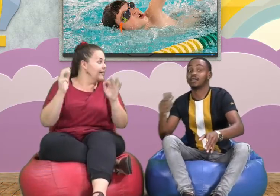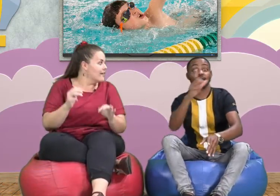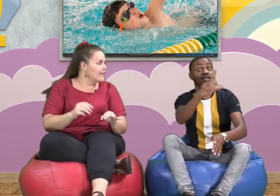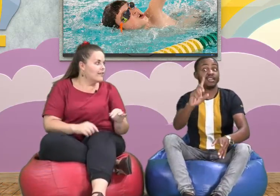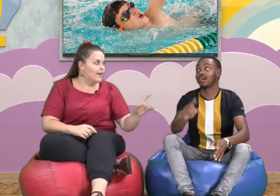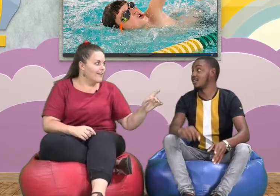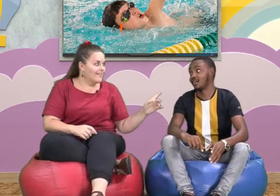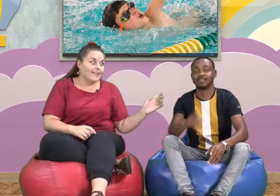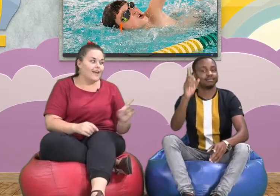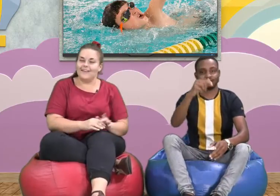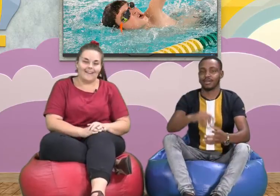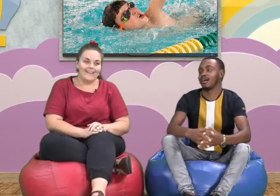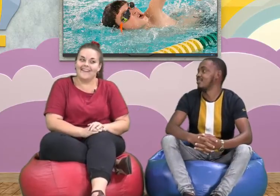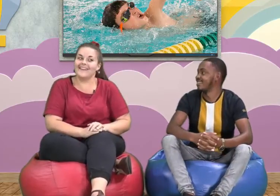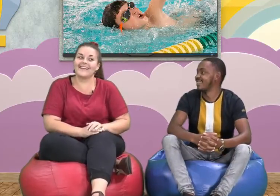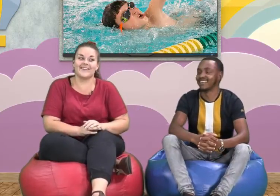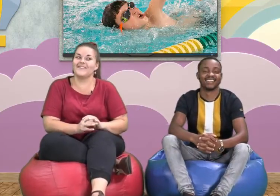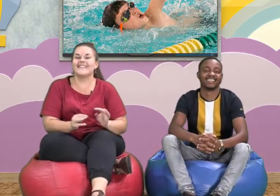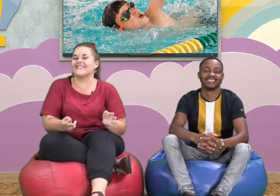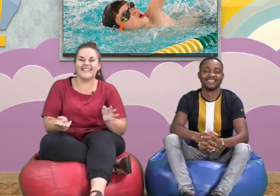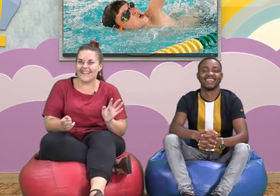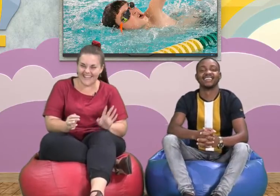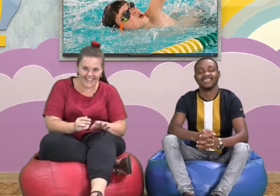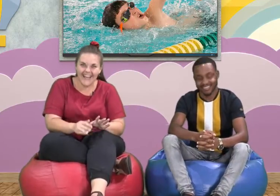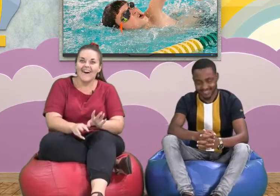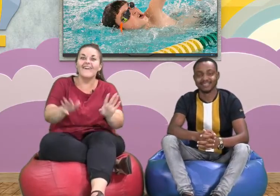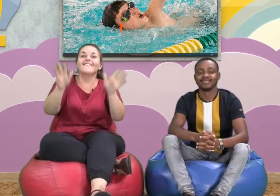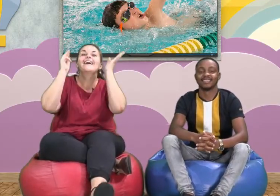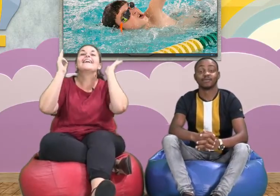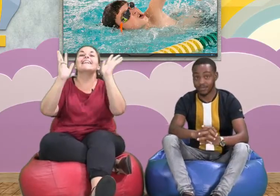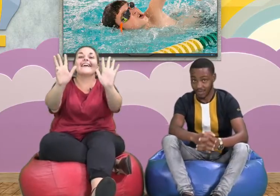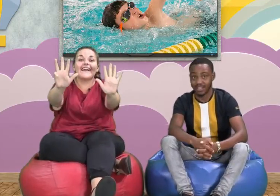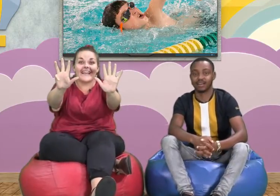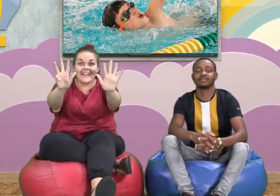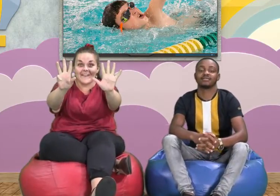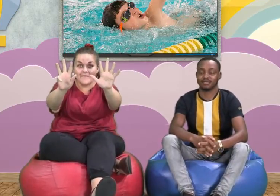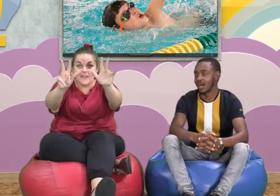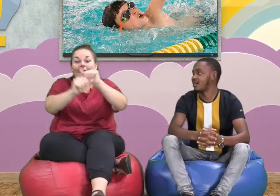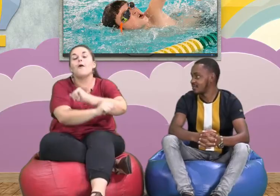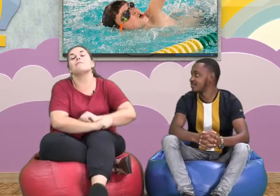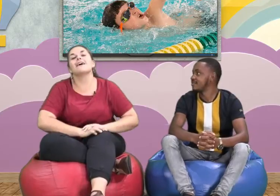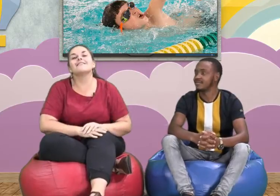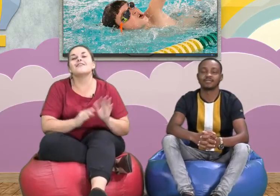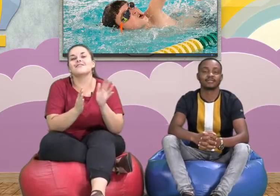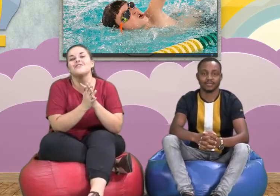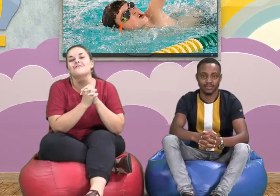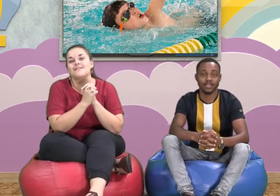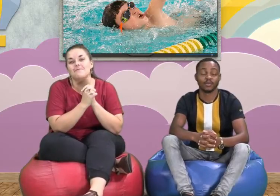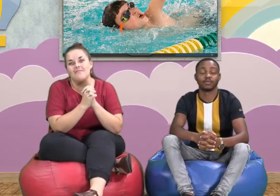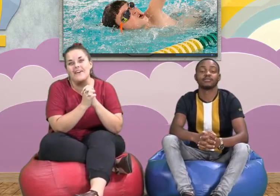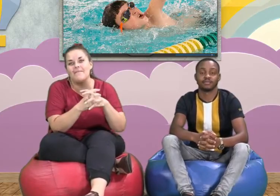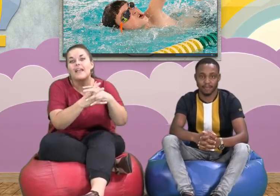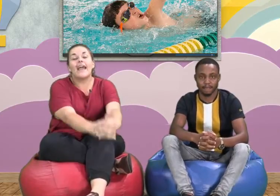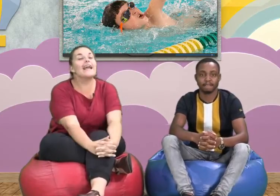Saterdag? Nee, glad nie. Nee. Saterdag om net tot Vrydag. 9 uur. Ja. Op die My Zone en Zacky